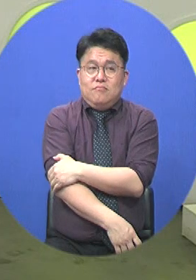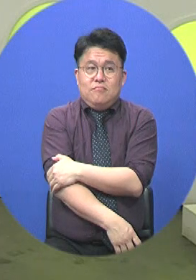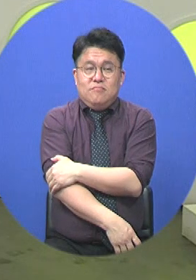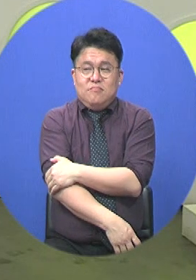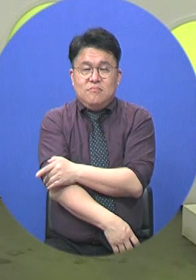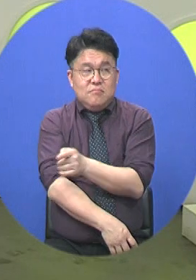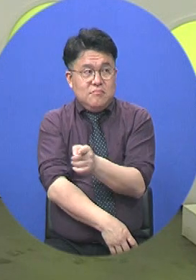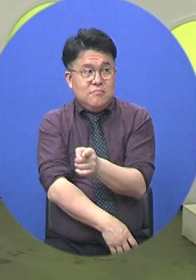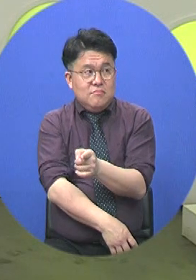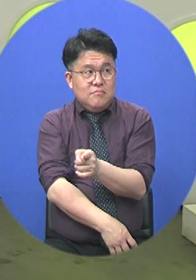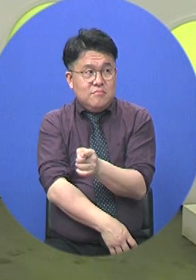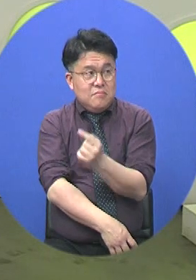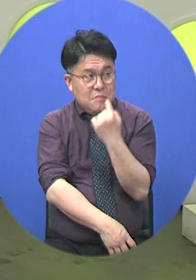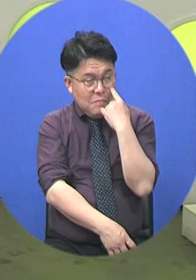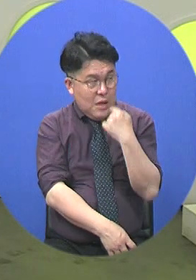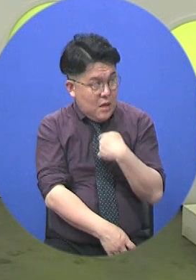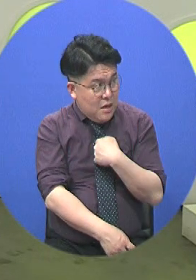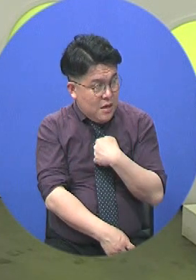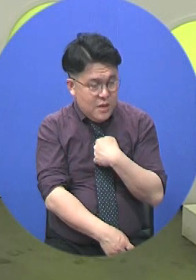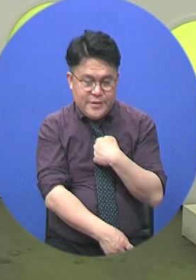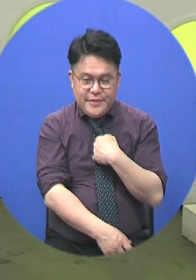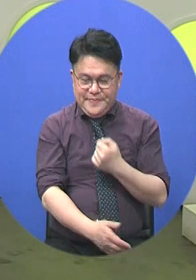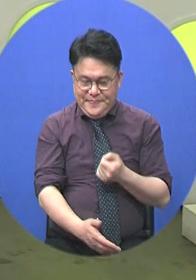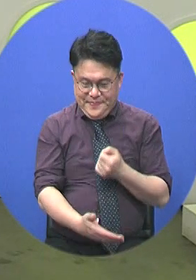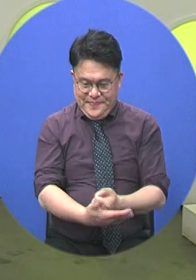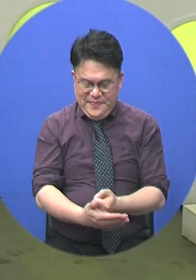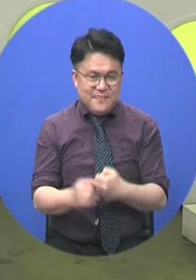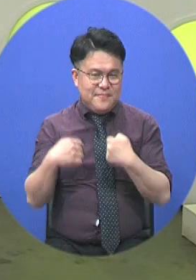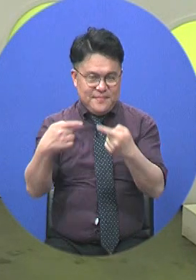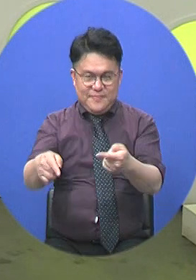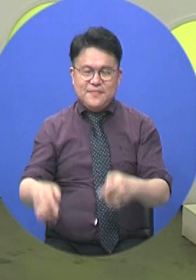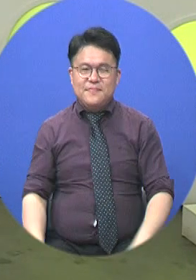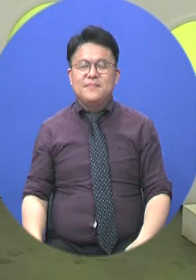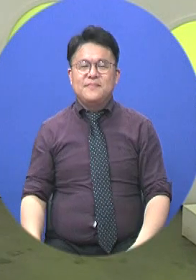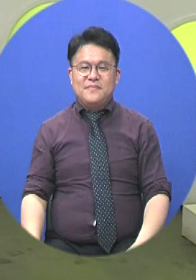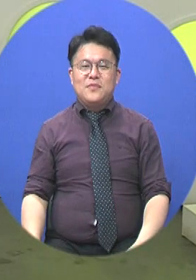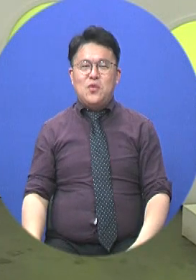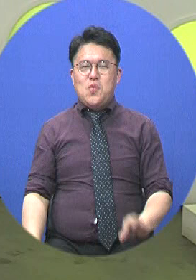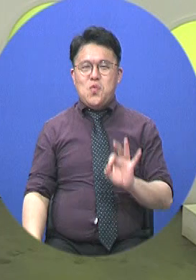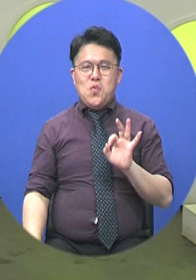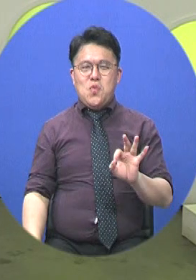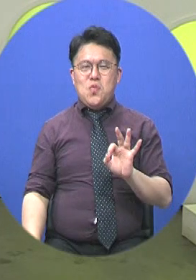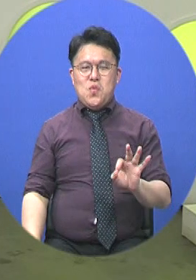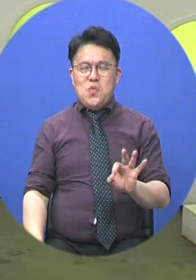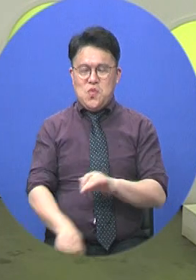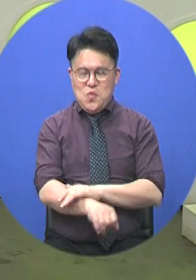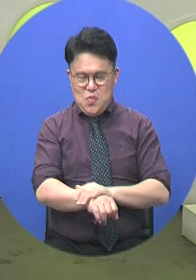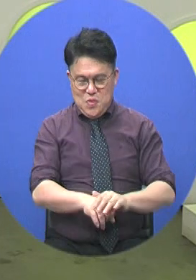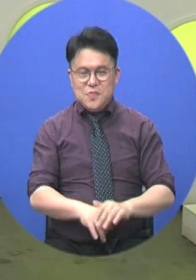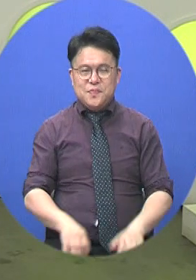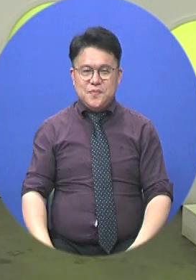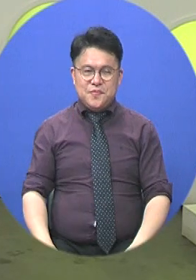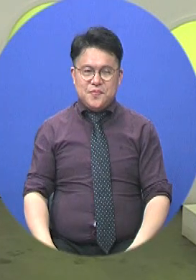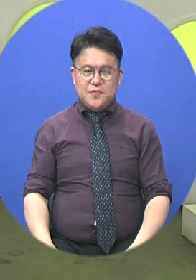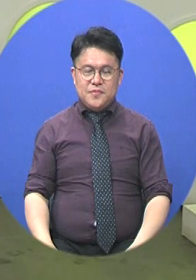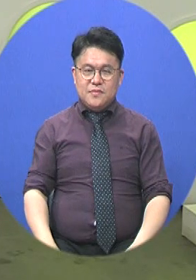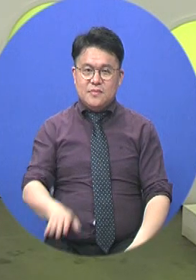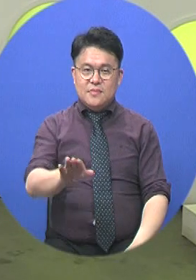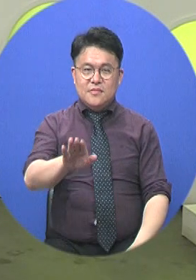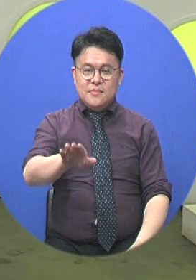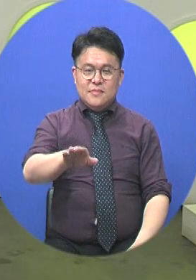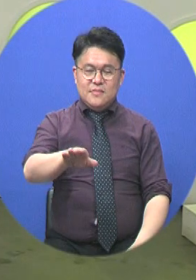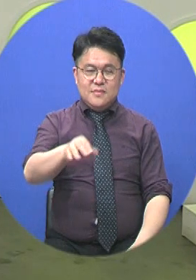이야기를 해서 네. 오늘 연기를 해서 한번 참여해 봤습니다. 잘하셨어요. 너무 잘하셨어요. 예. 실례가